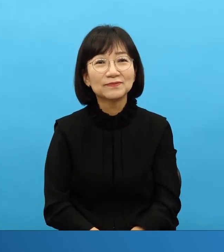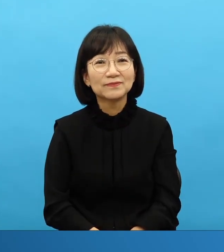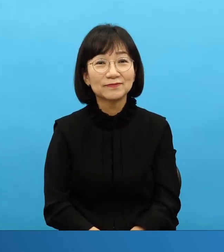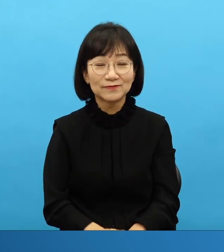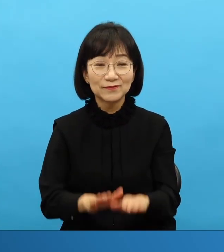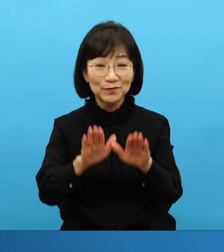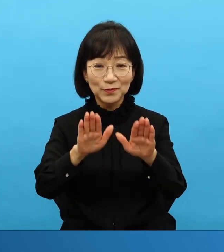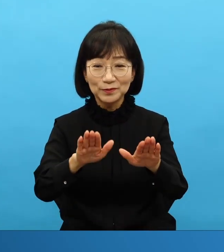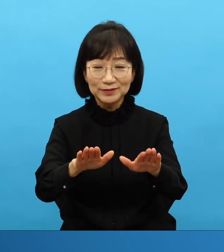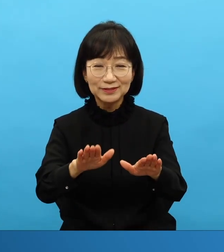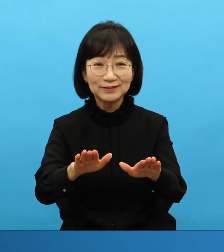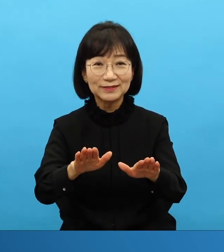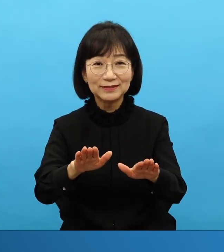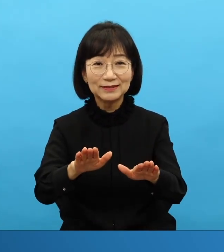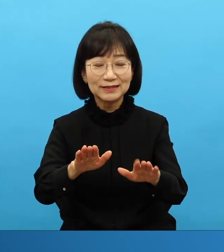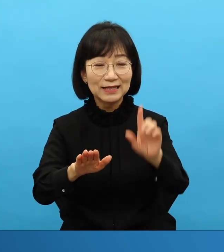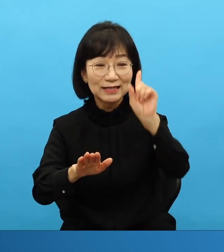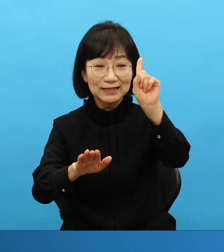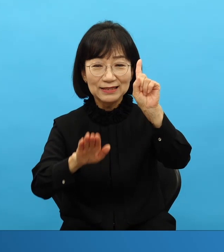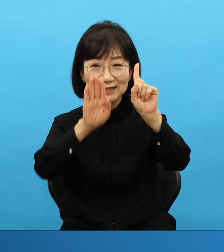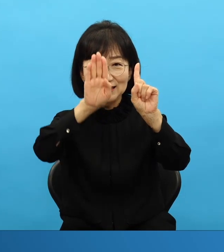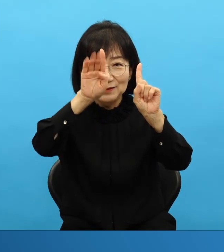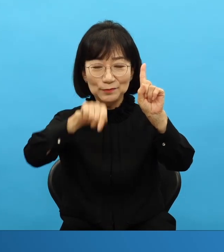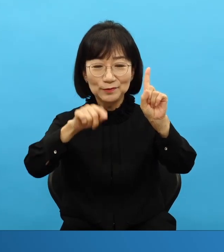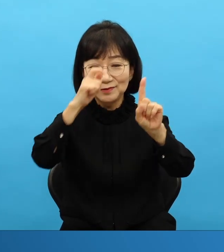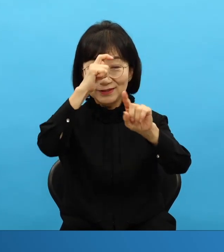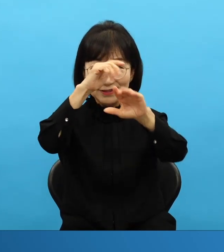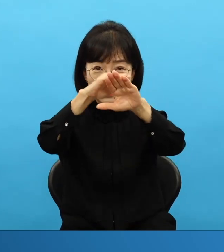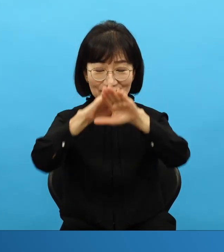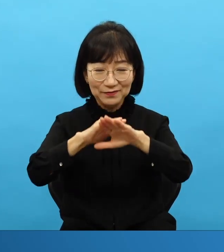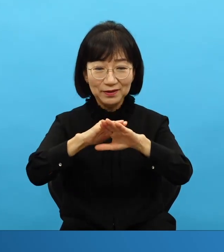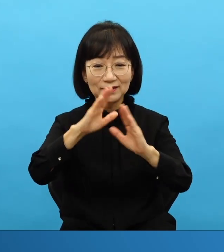예배 때 말씀은요.